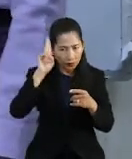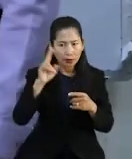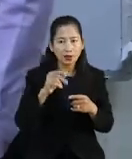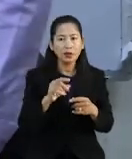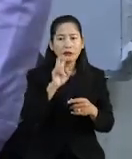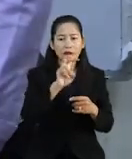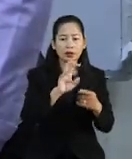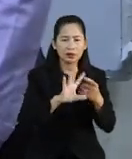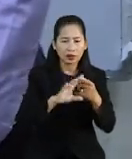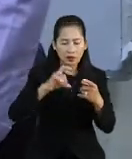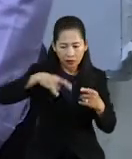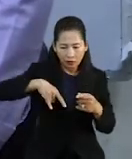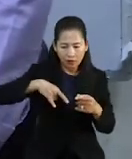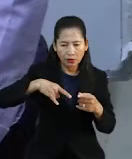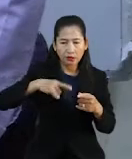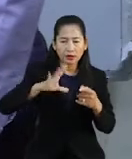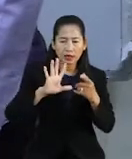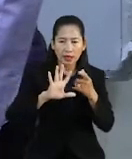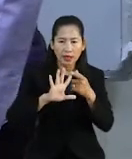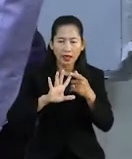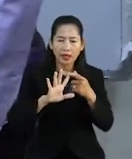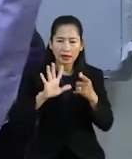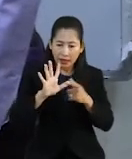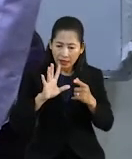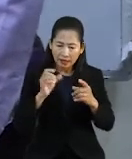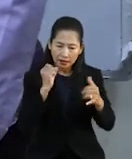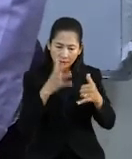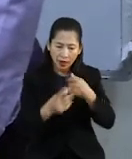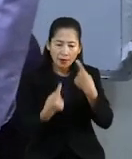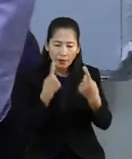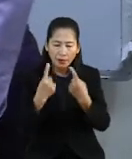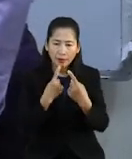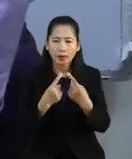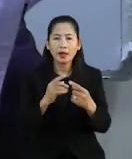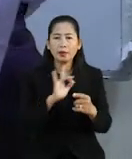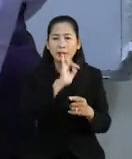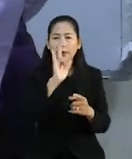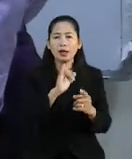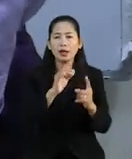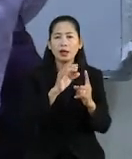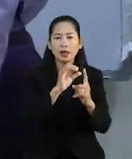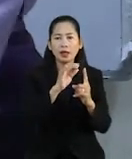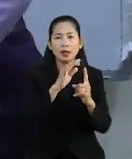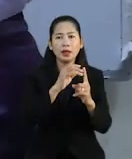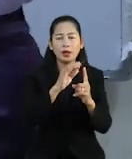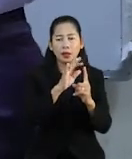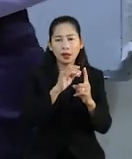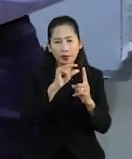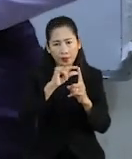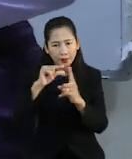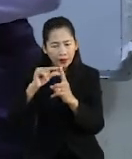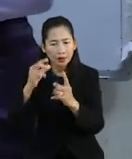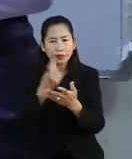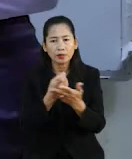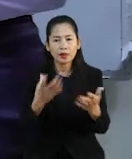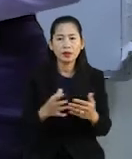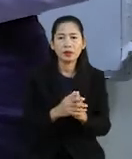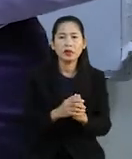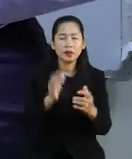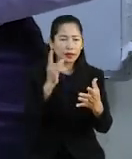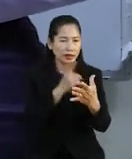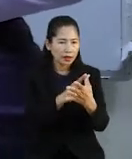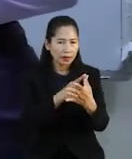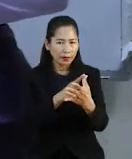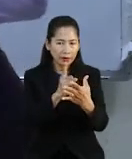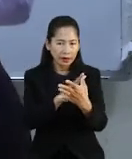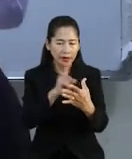ta đi na ban chập đam ca xong tình yến đi ca xong tình yến đòi pra dục đôi mặt địch là chẳng nghĩa nạp đàm sân